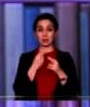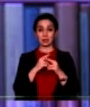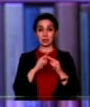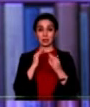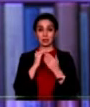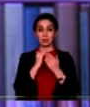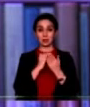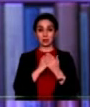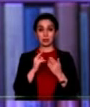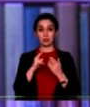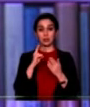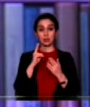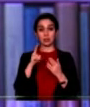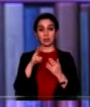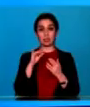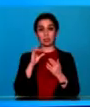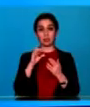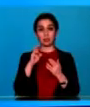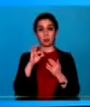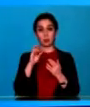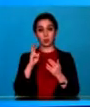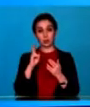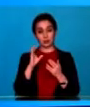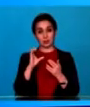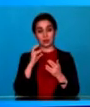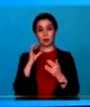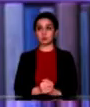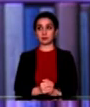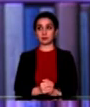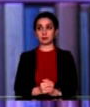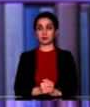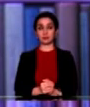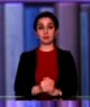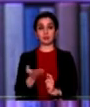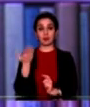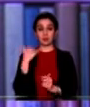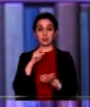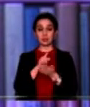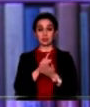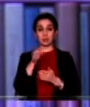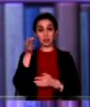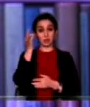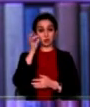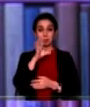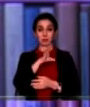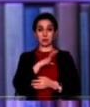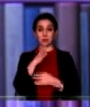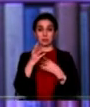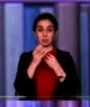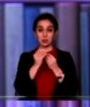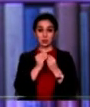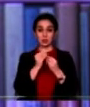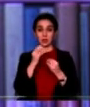dasturining list box va combo box obyektlari bilan tanishamiz. Avvalgi darslarimizda yodingizda bo'lsa, biz sizlar